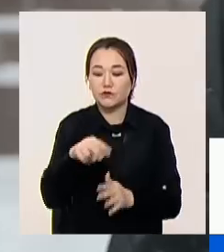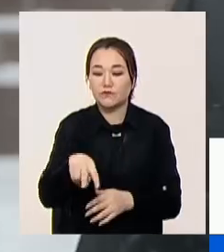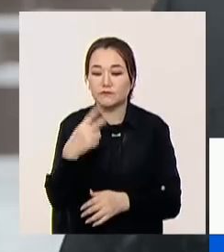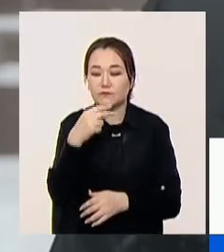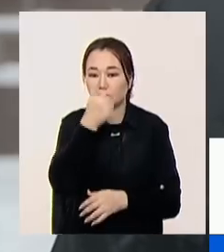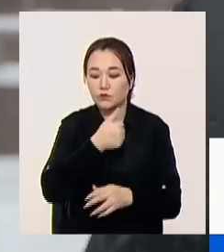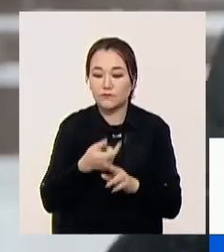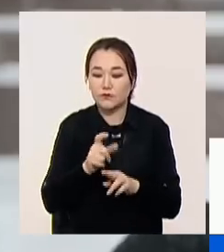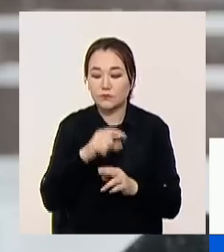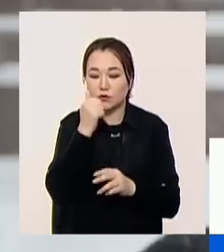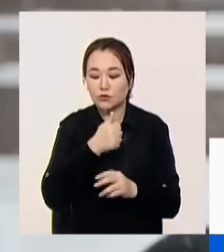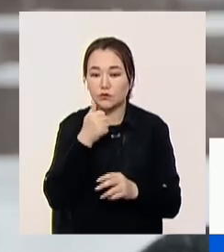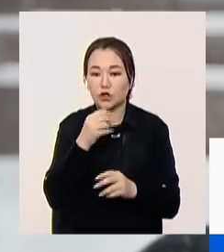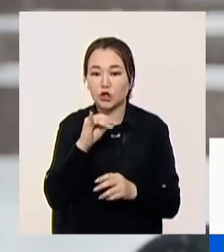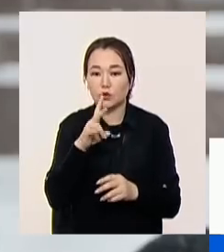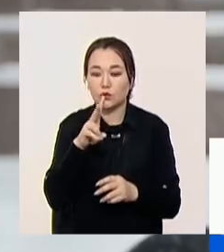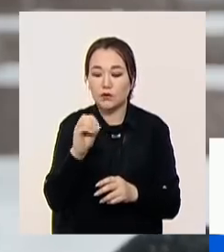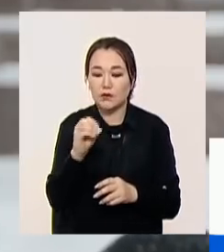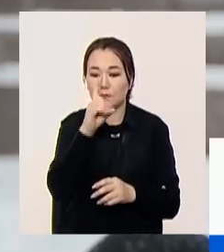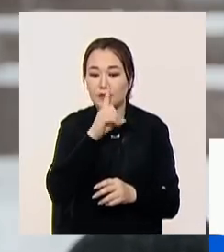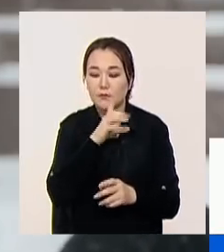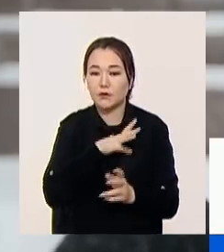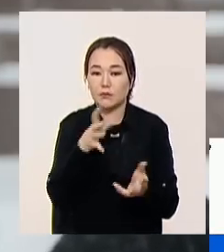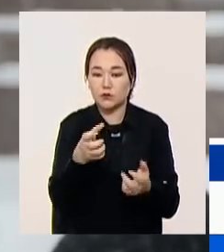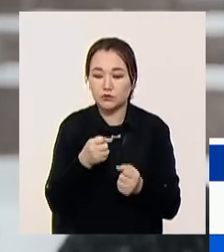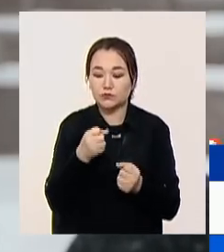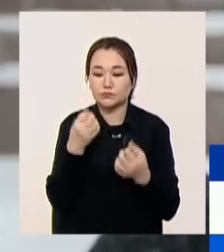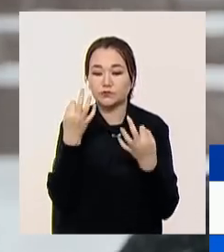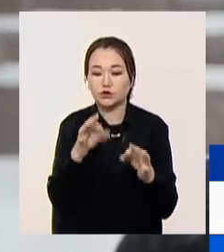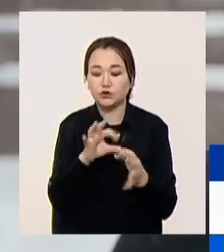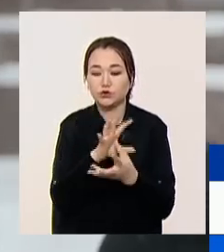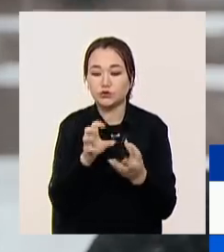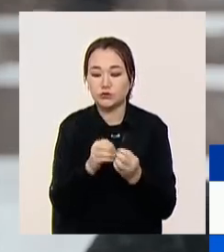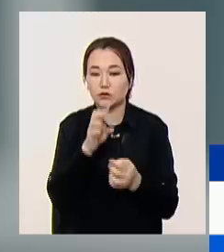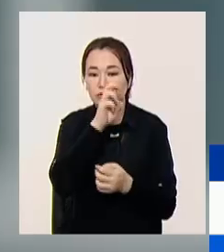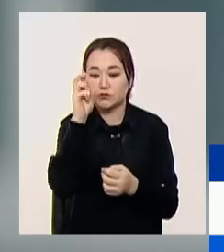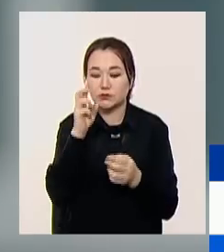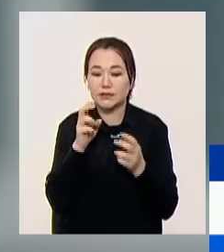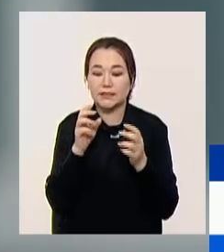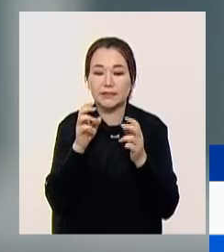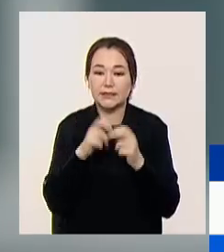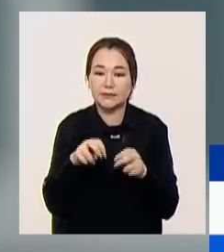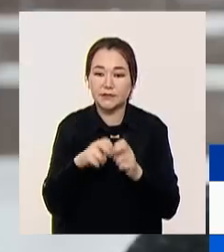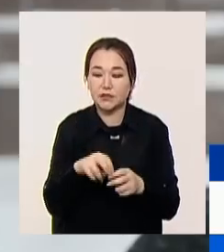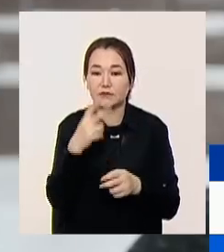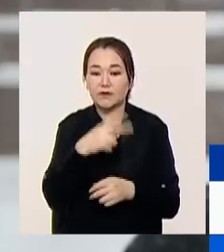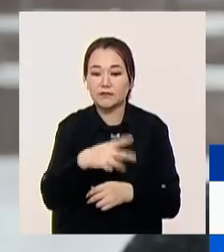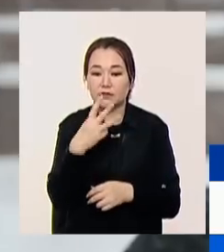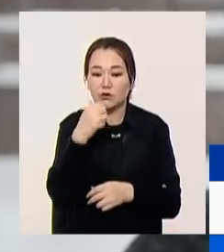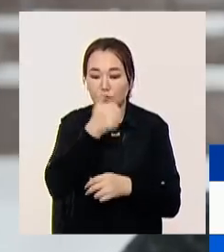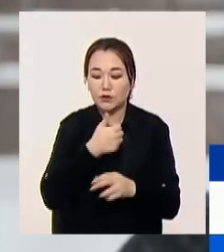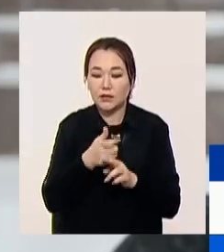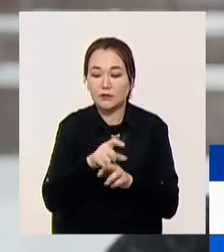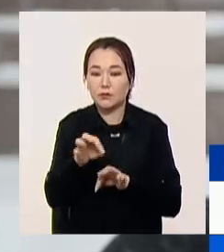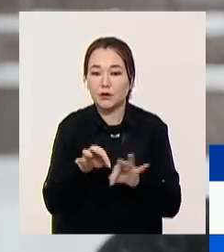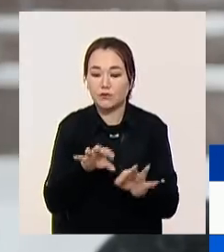в текущем году, в июле месяце, было получено положительное заключение государственной экспертизы. То есть уже на 2023 год мы данный